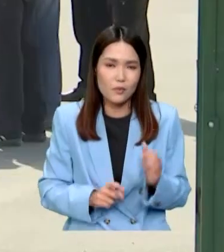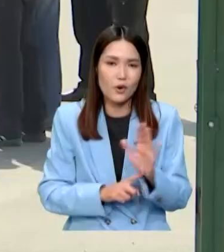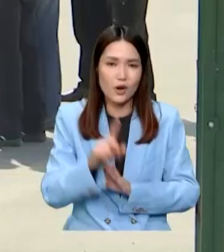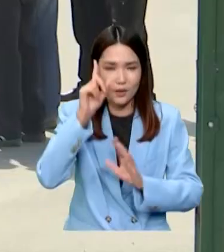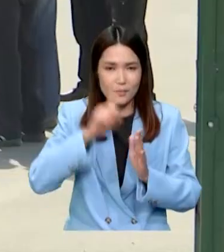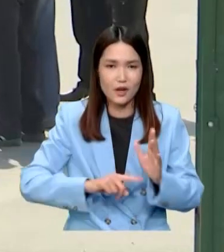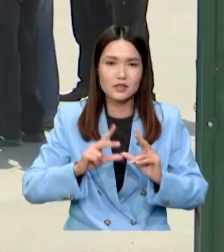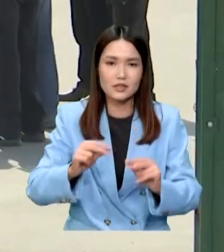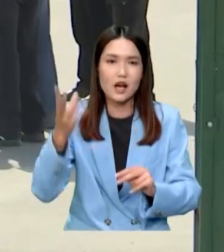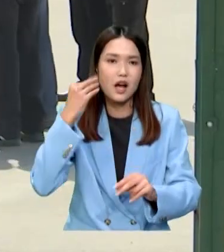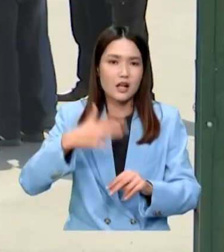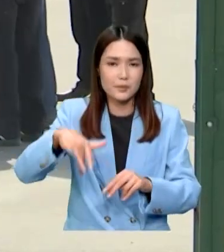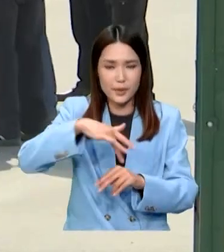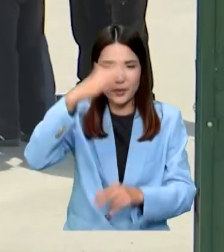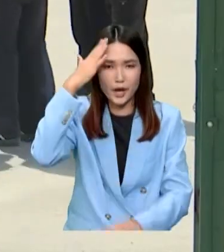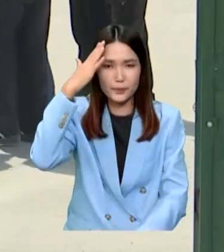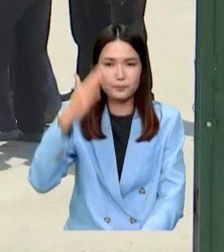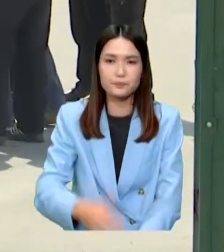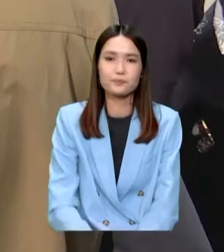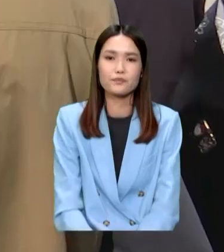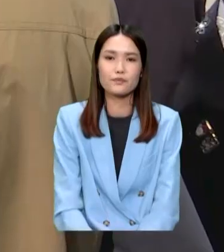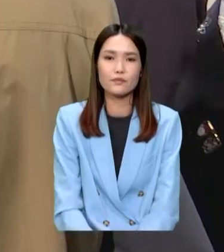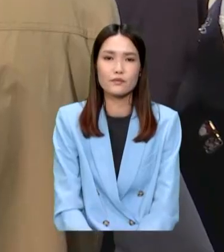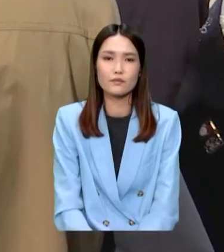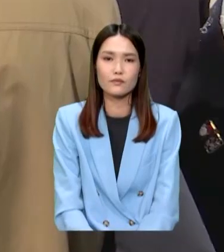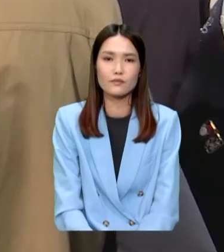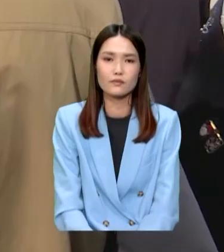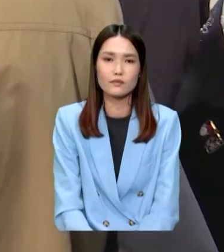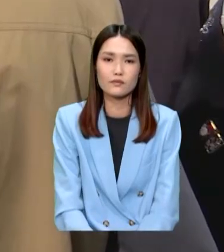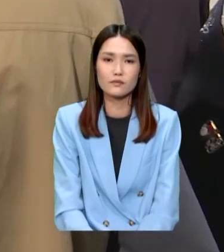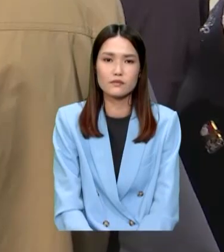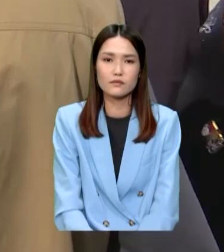сендірді Алматы қаласының әкімдігі. Жадыра Омаржан, Нұрлан Досмағанбетов, Атамекен Бизнес.